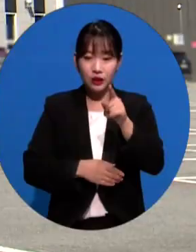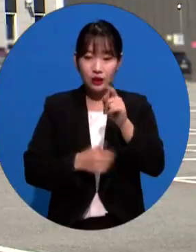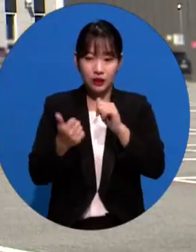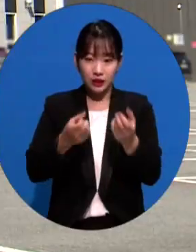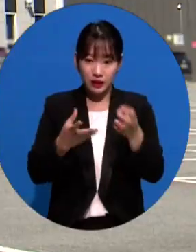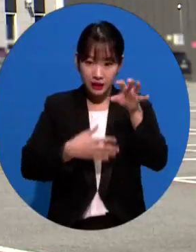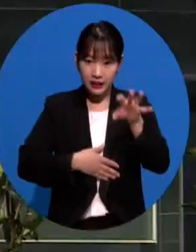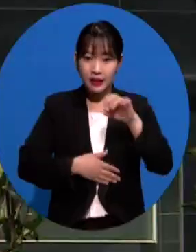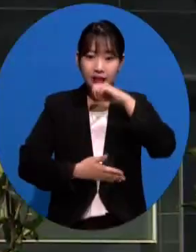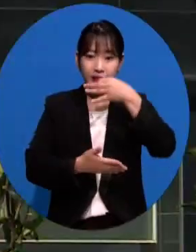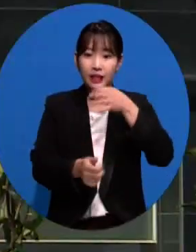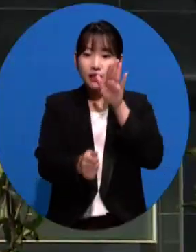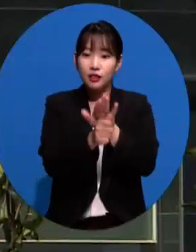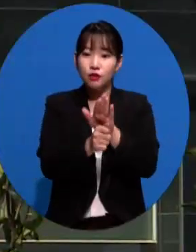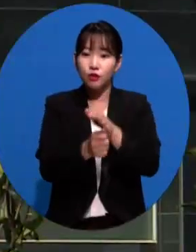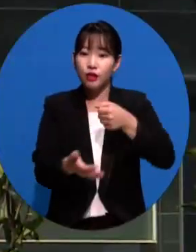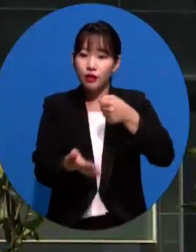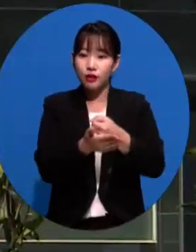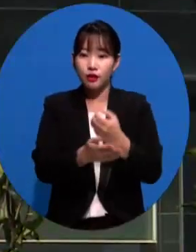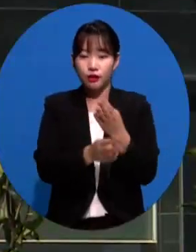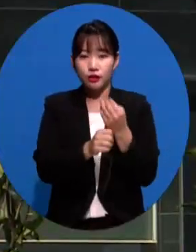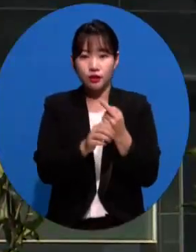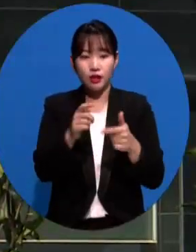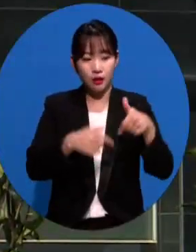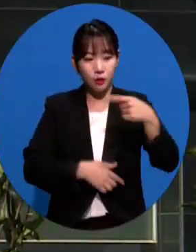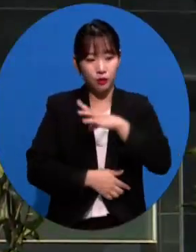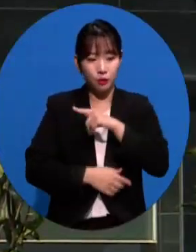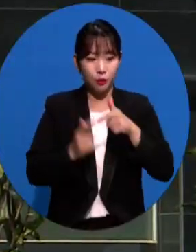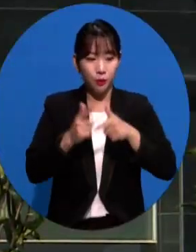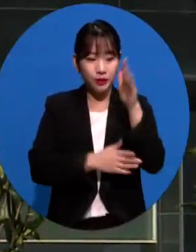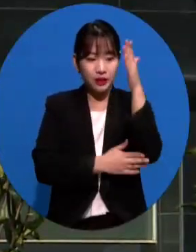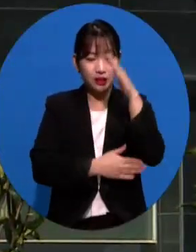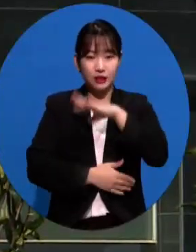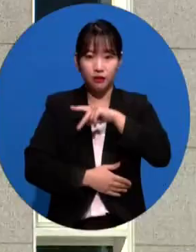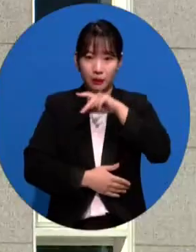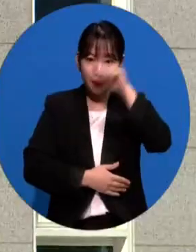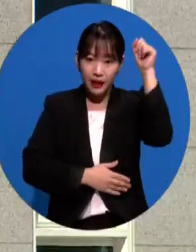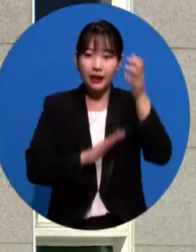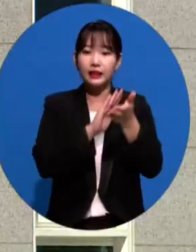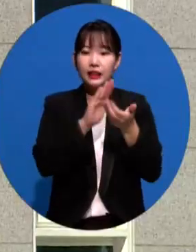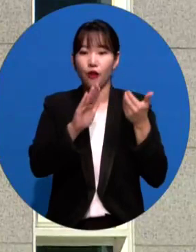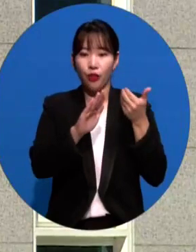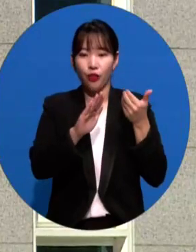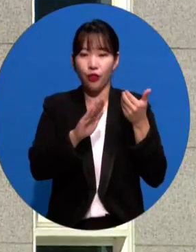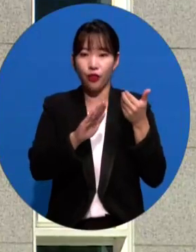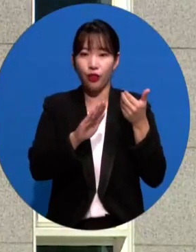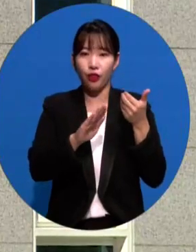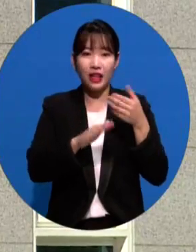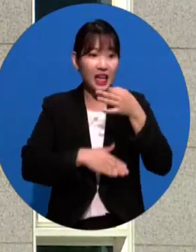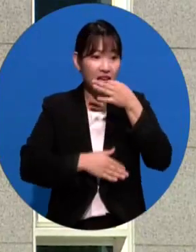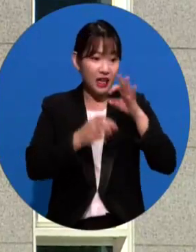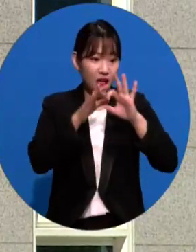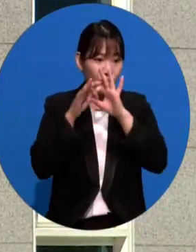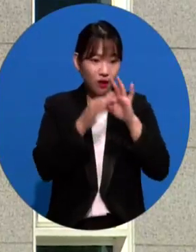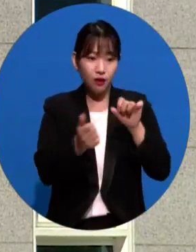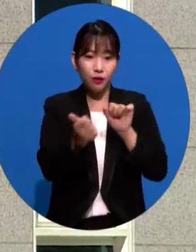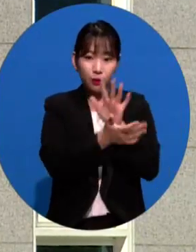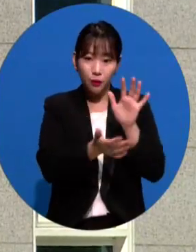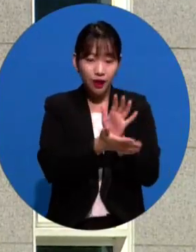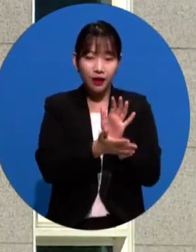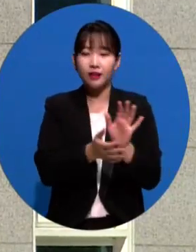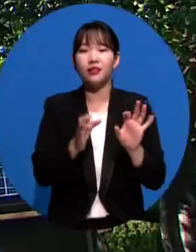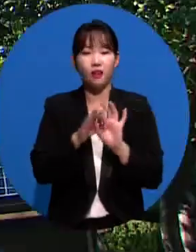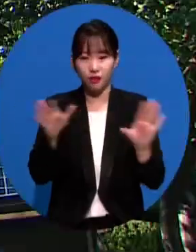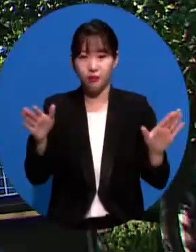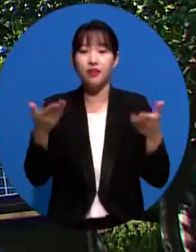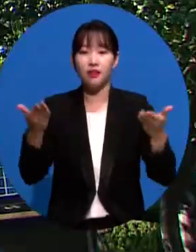지원이 결정된 건 고 의원이 목포 시의원에 당선되기 전으로 사실 이해 충돌 등의 논란과는